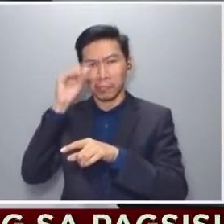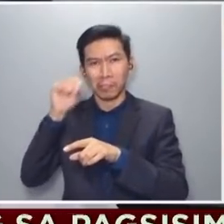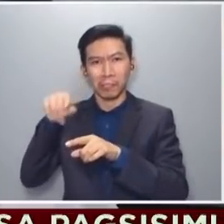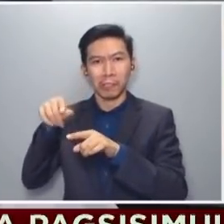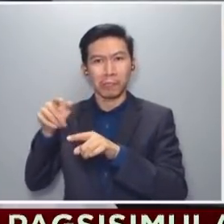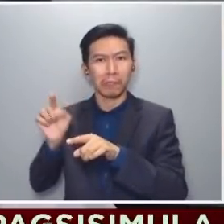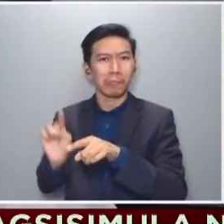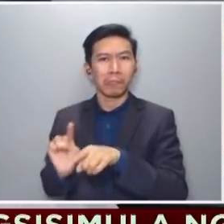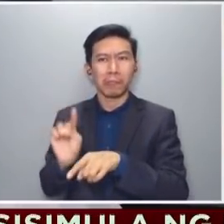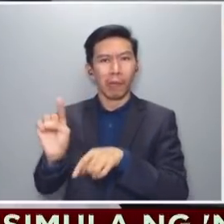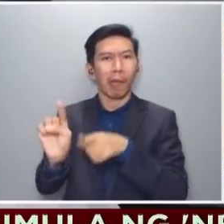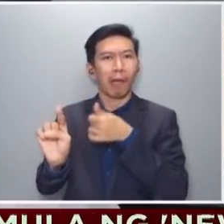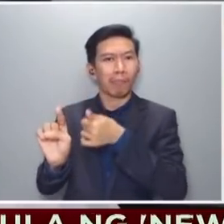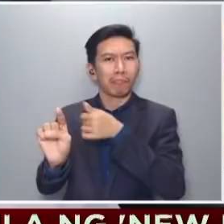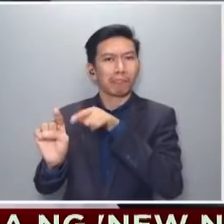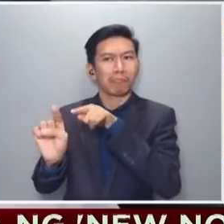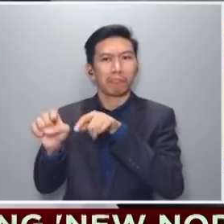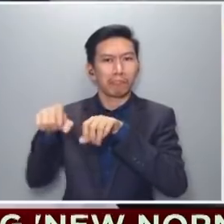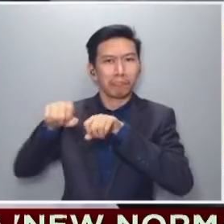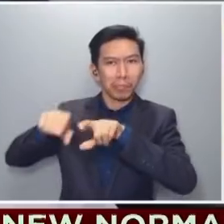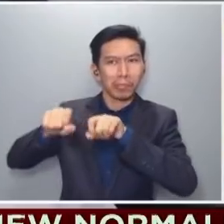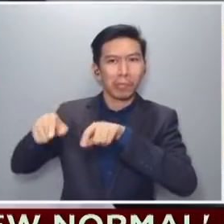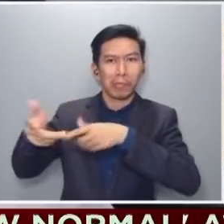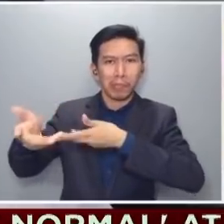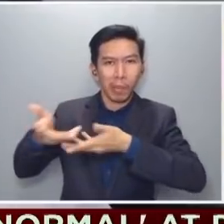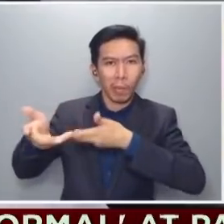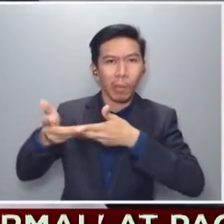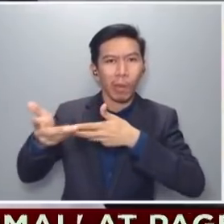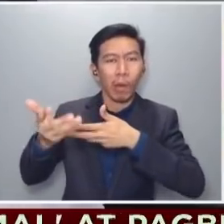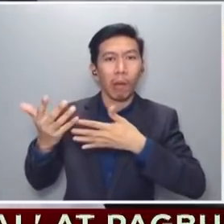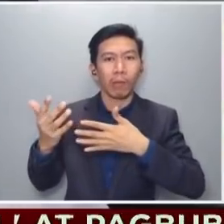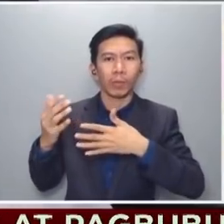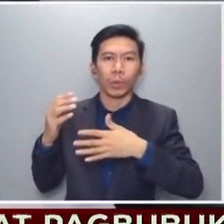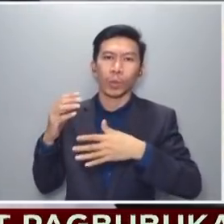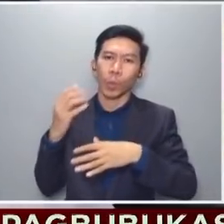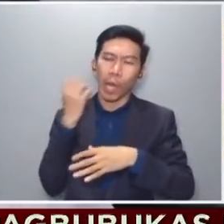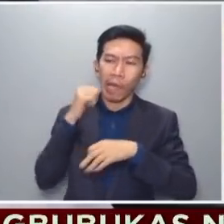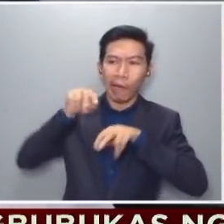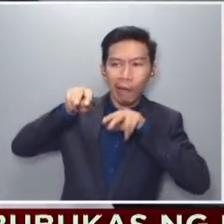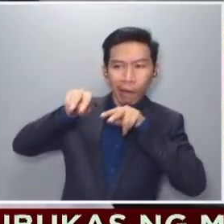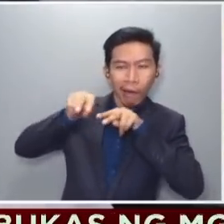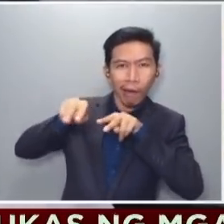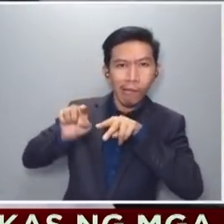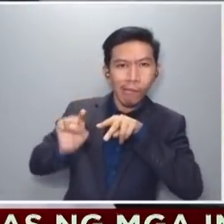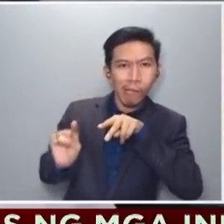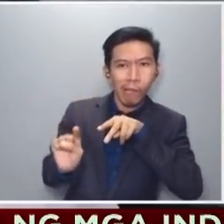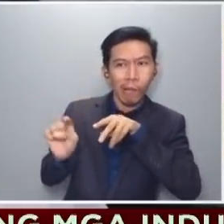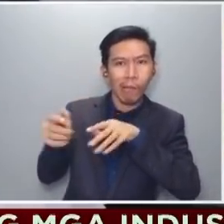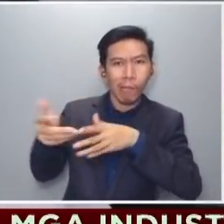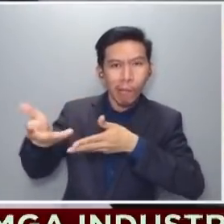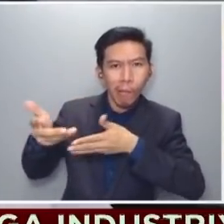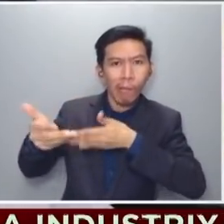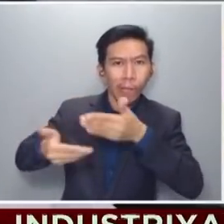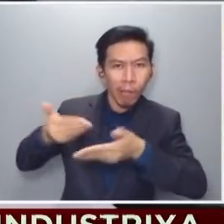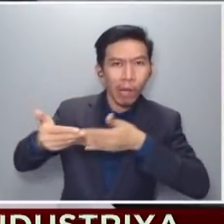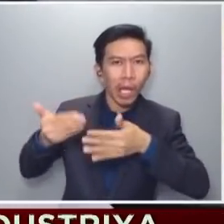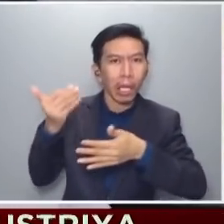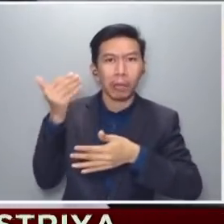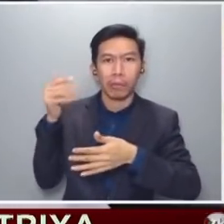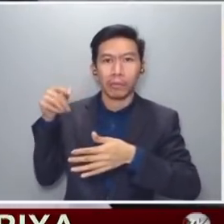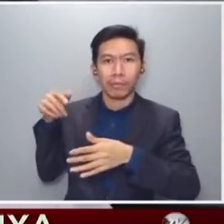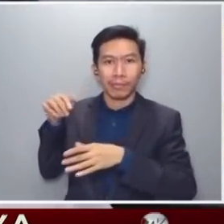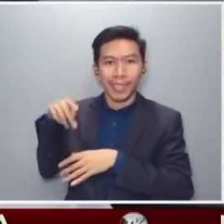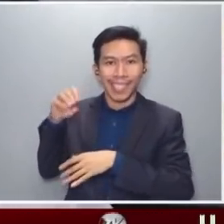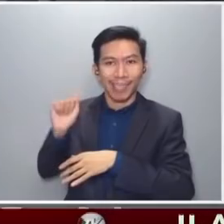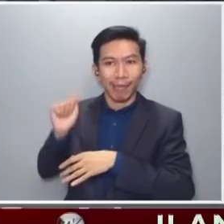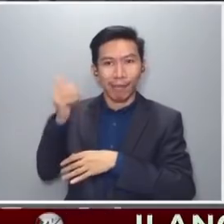makapag-transact on his own. Hindi nila closely monitor yung galaw ni Ontong. Kaya hindi nila alam kung ano yung